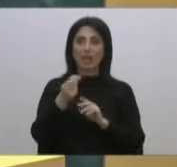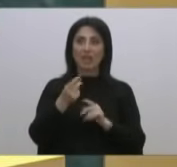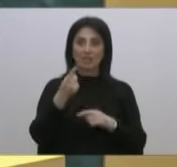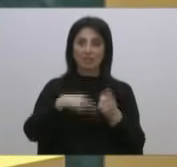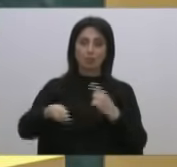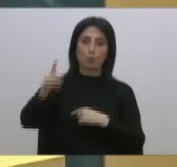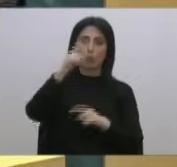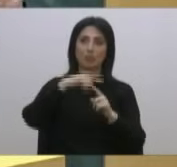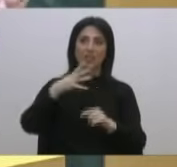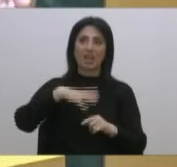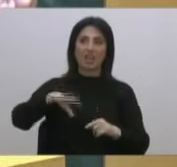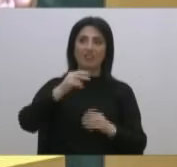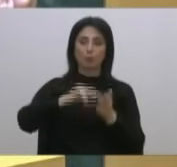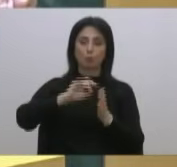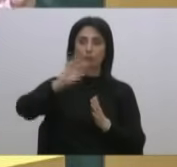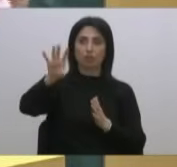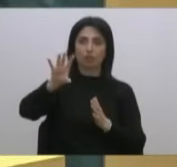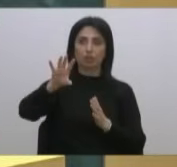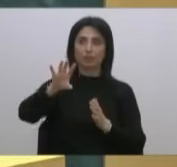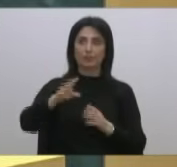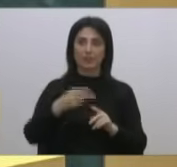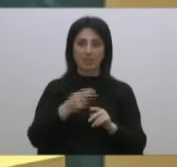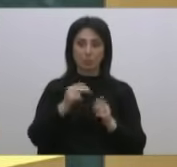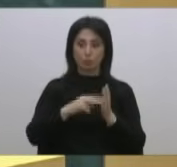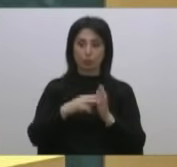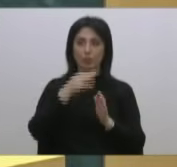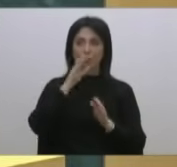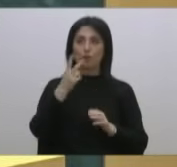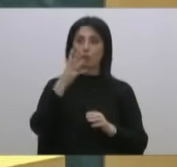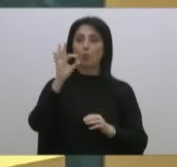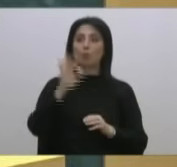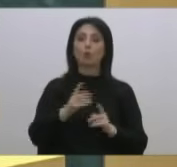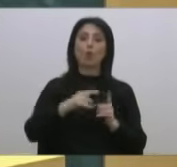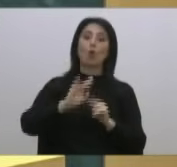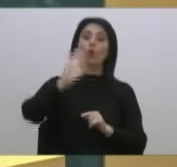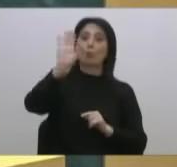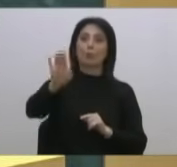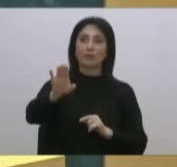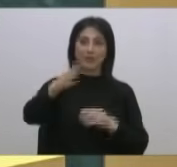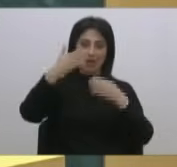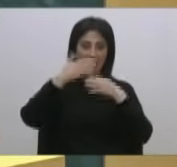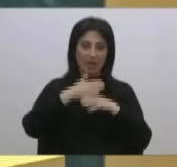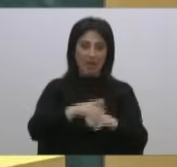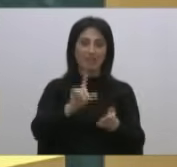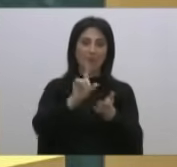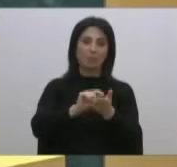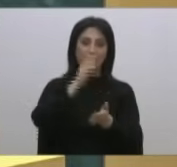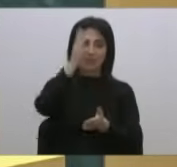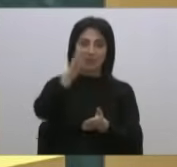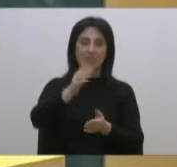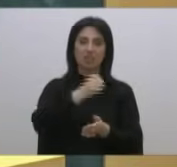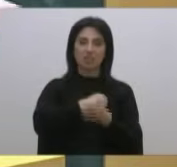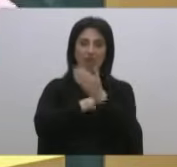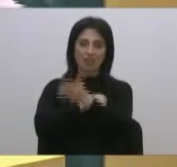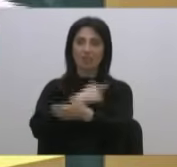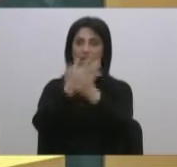bisahit, brundeva, kuekanaci, biugeci. Ai bugeti mere 25%, ro dabrumdeba, kadenatsildeba pensiebze,